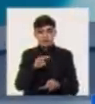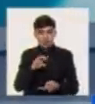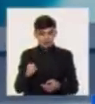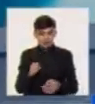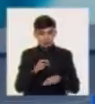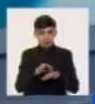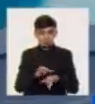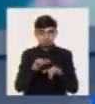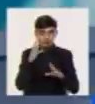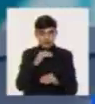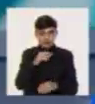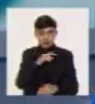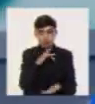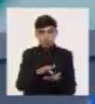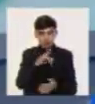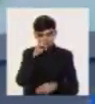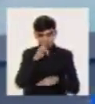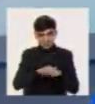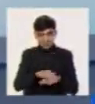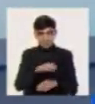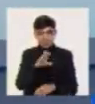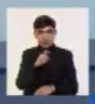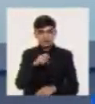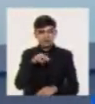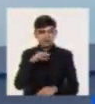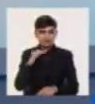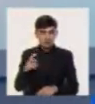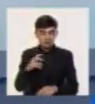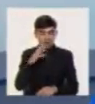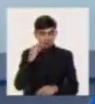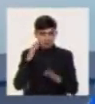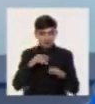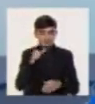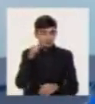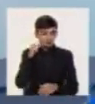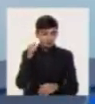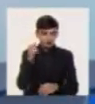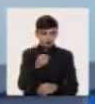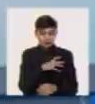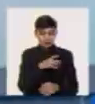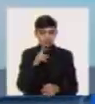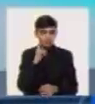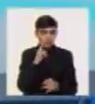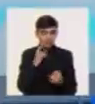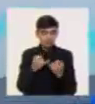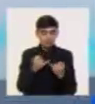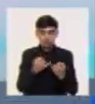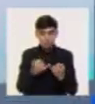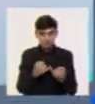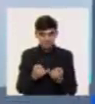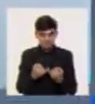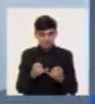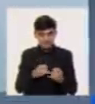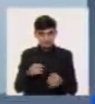қала әкімі Бақытжан Сағынтаев жіті қадағалап отыр. Әкім Алматы өткен аптада сарыаймаққа енген соң қалалық денсаулық сақтау